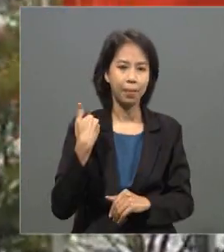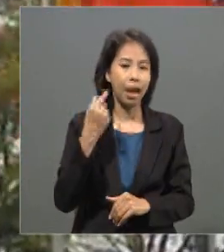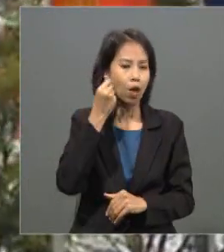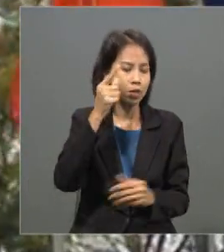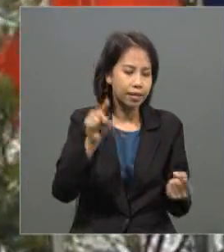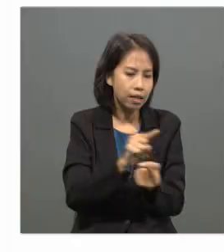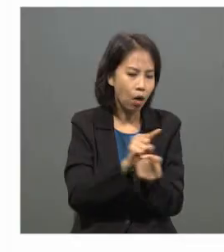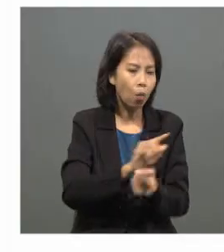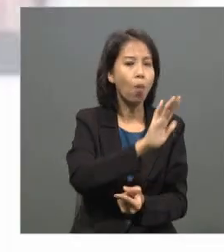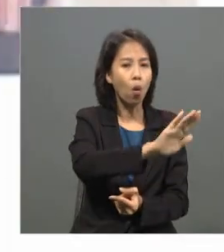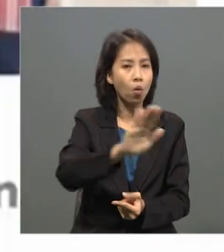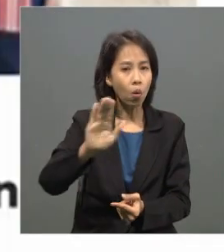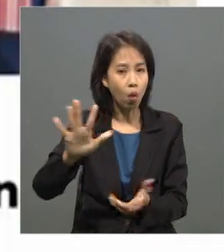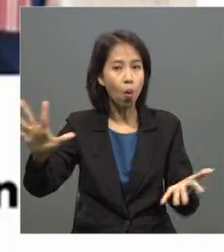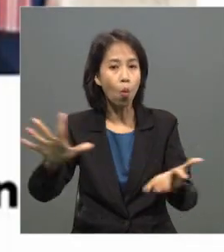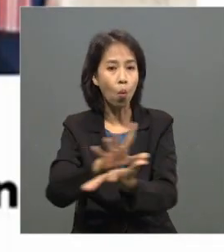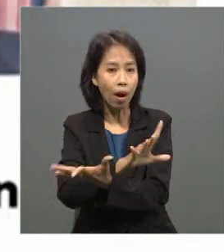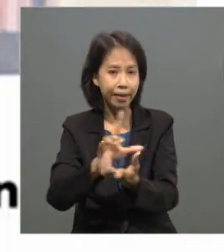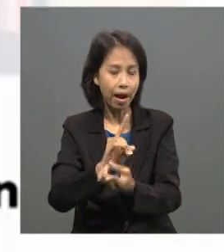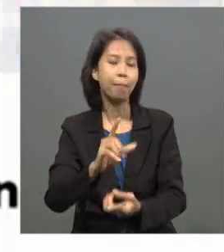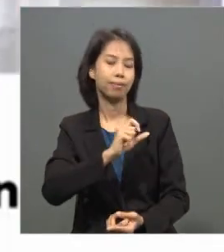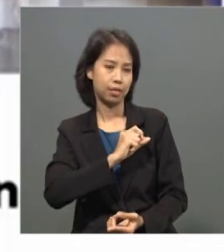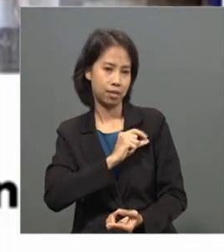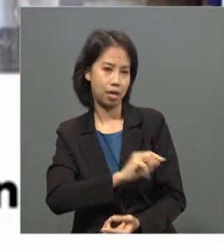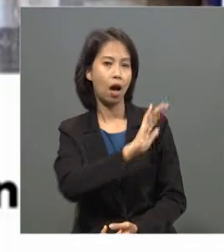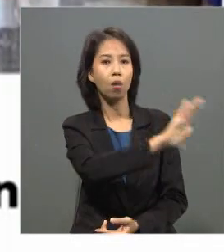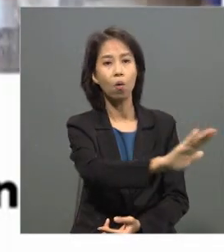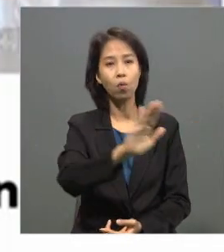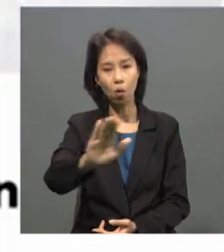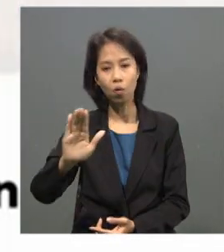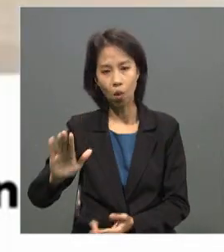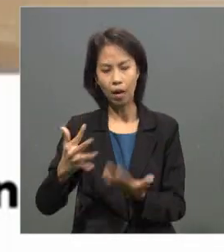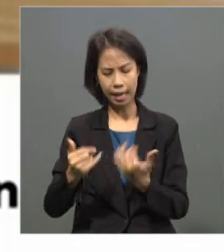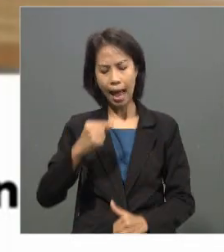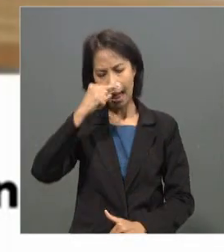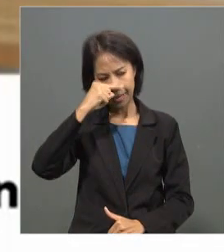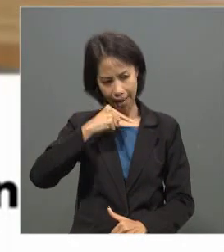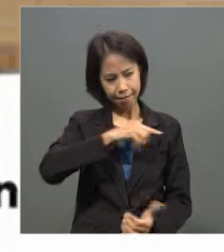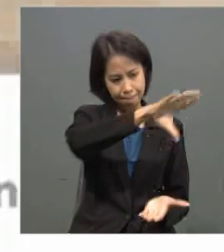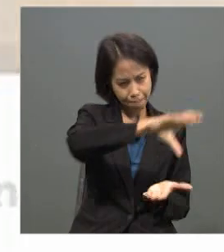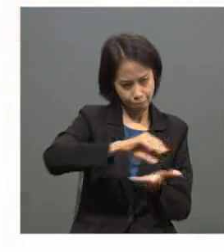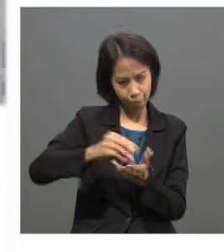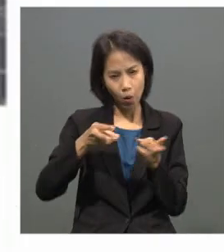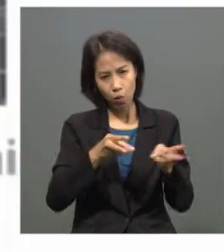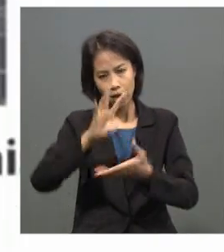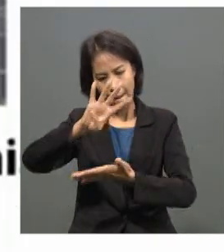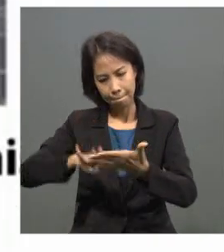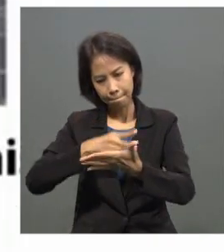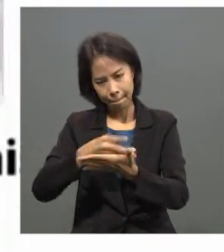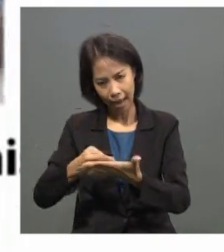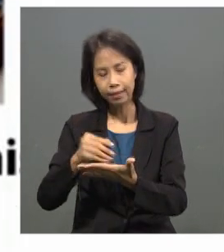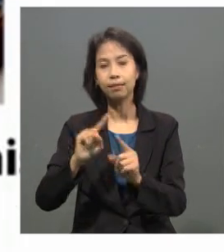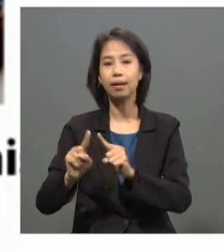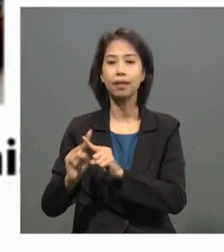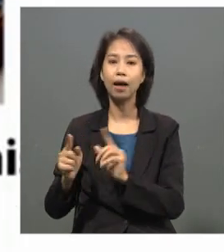สังคมศาสนาและวัฒนธรรมของประเทศกำลังพัฒนาประเทศไทยจะนำแนวทางปฏิบัติที่ดีเช่นเรื่อง